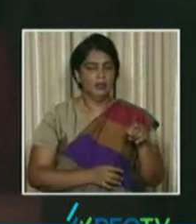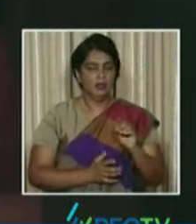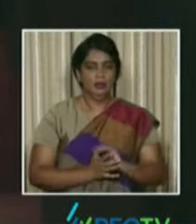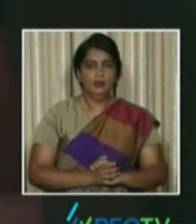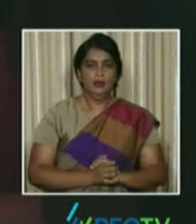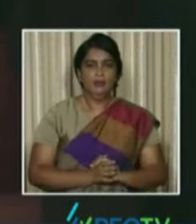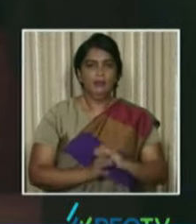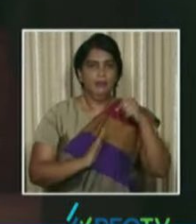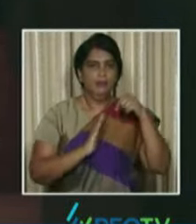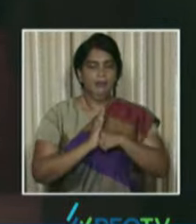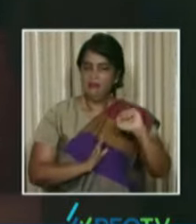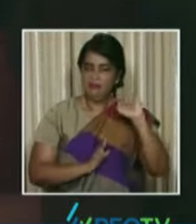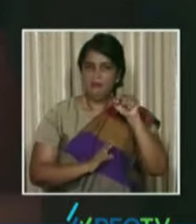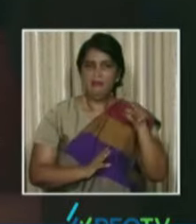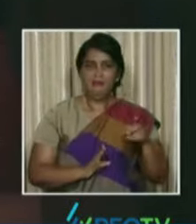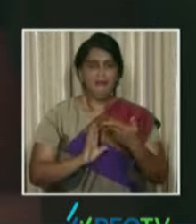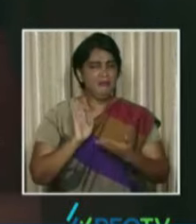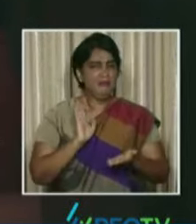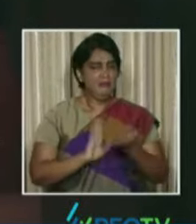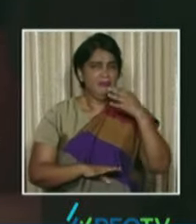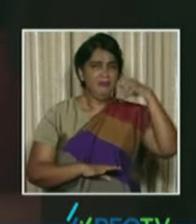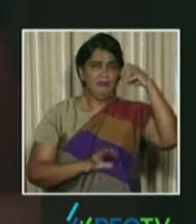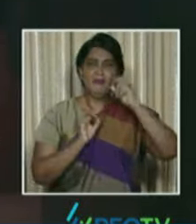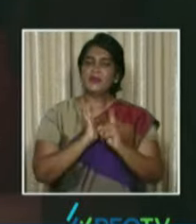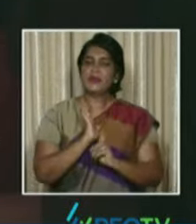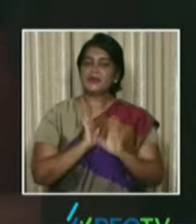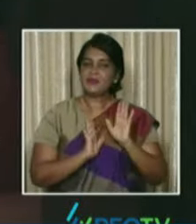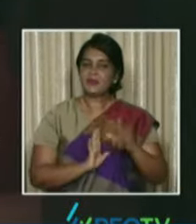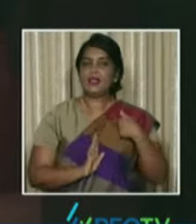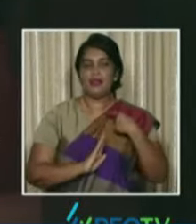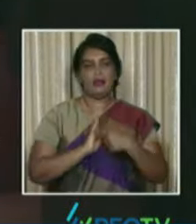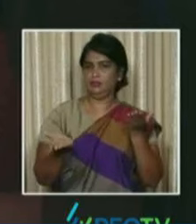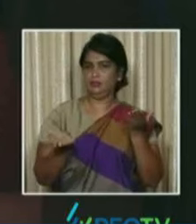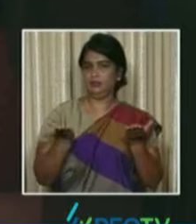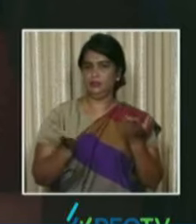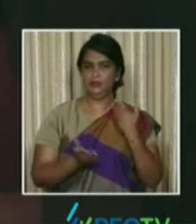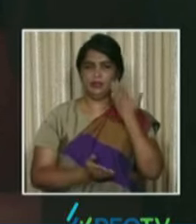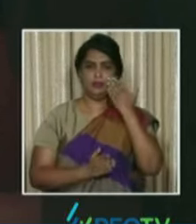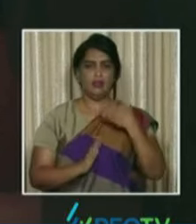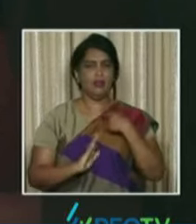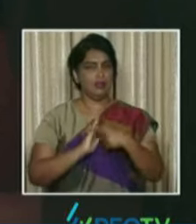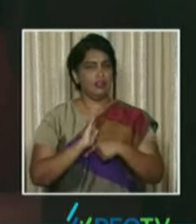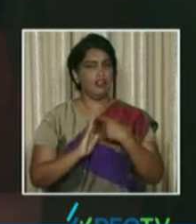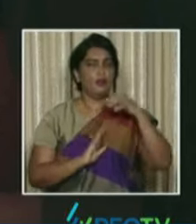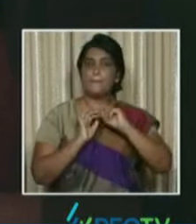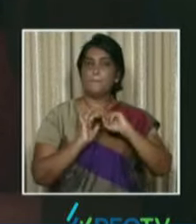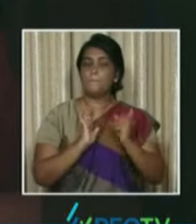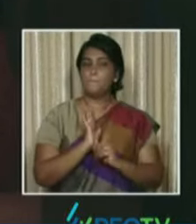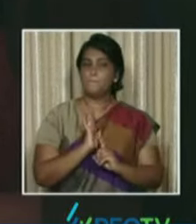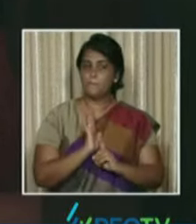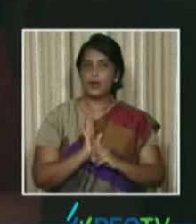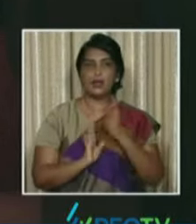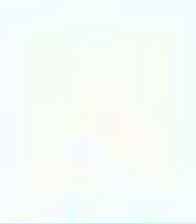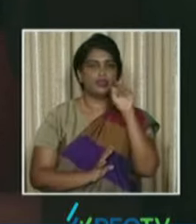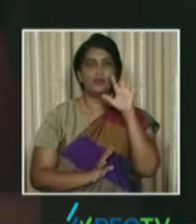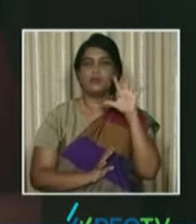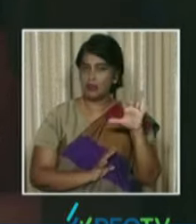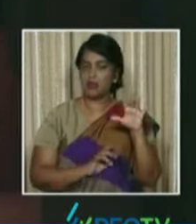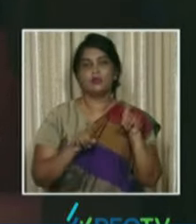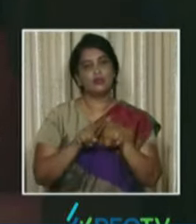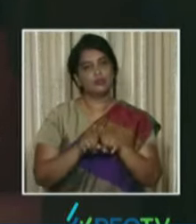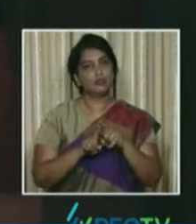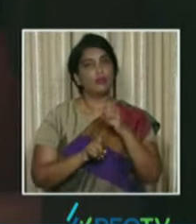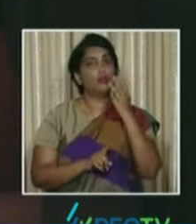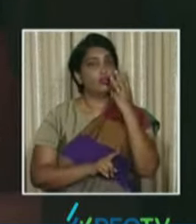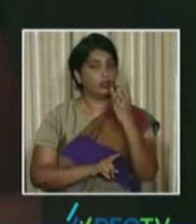තිබෙනවා දකුණු ආසියාවෙම වැඩියෙන්ම විදුලි බිල තියෙන්නේ අපේ රටේ කියලා. අපේ රටේ විදුලි බිල 2.5ක් සහ